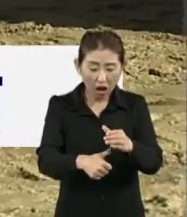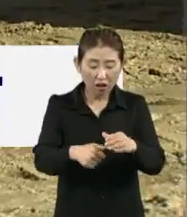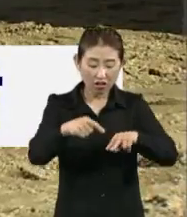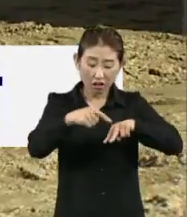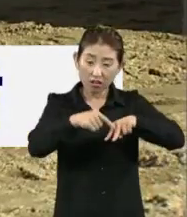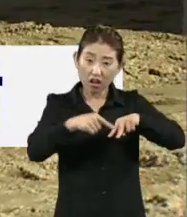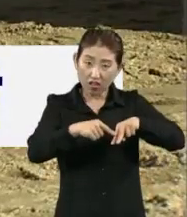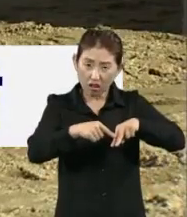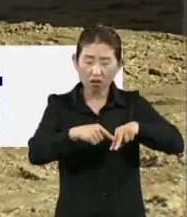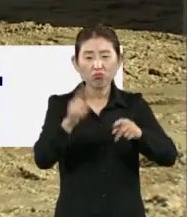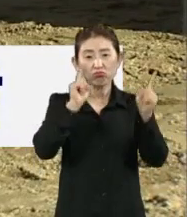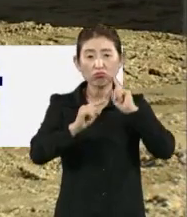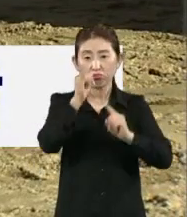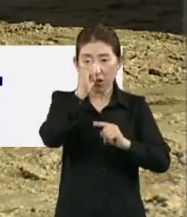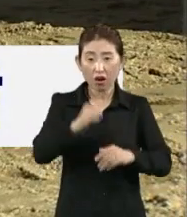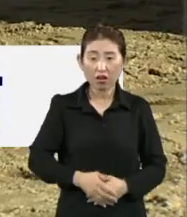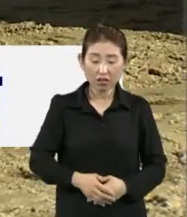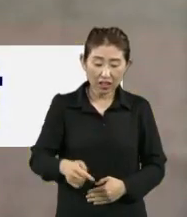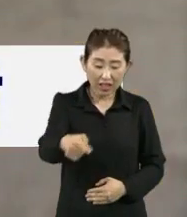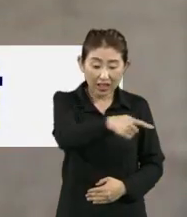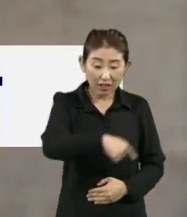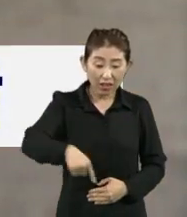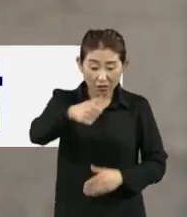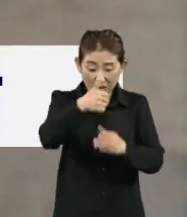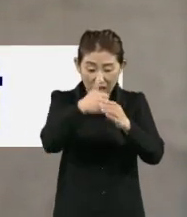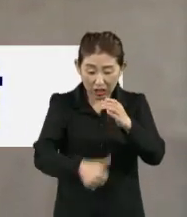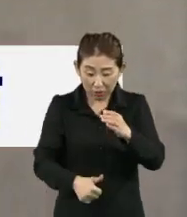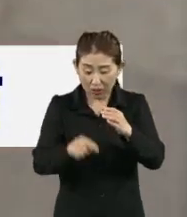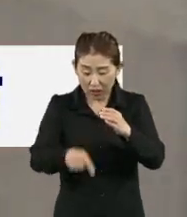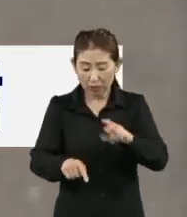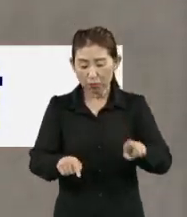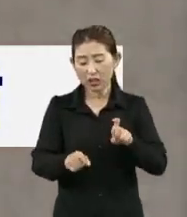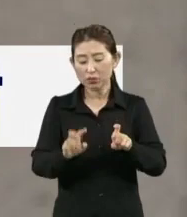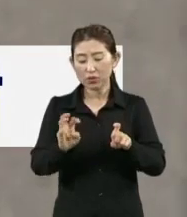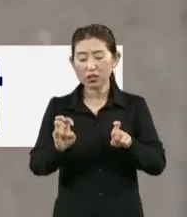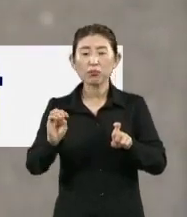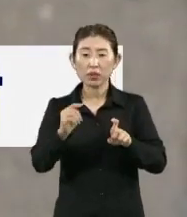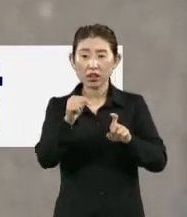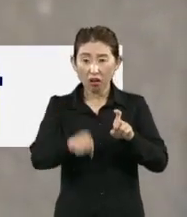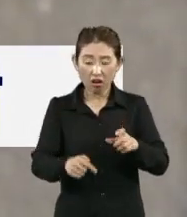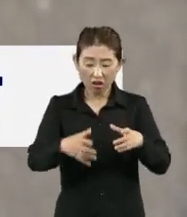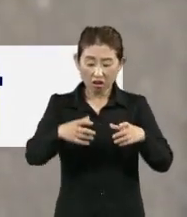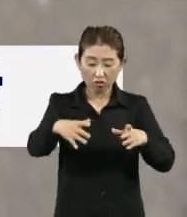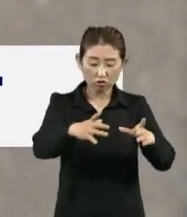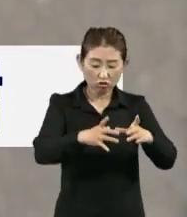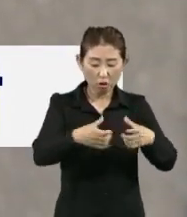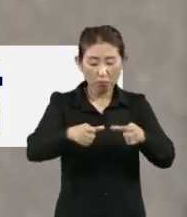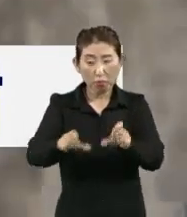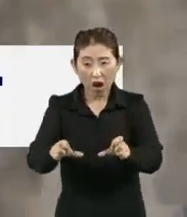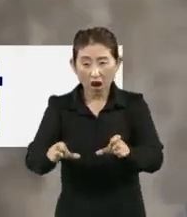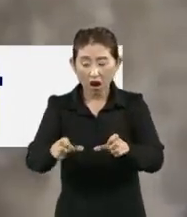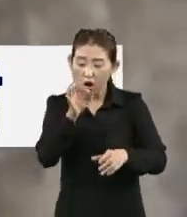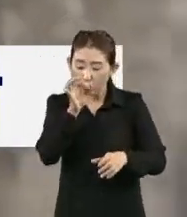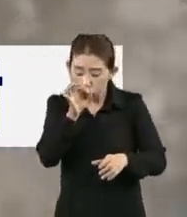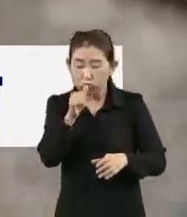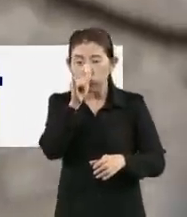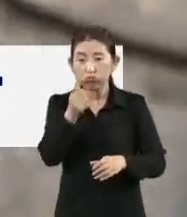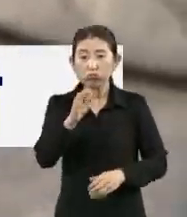등에 부상을 입었습니다. 해당 맨홀의 깊이는 120cm 정도로 뚜껑이 파손돼 구멍이 뚫린